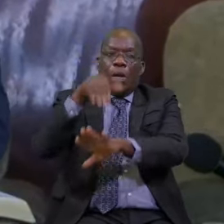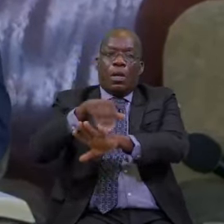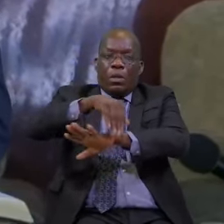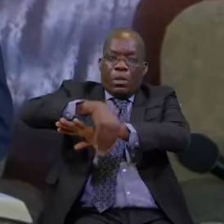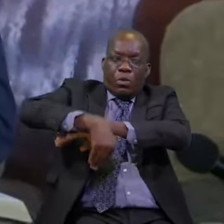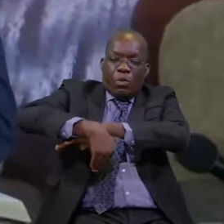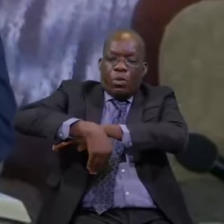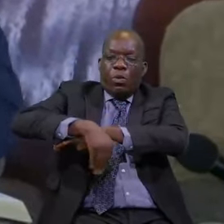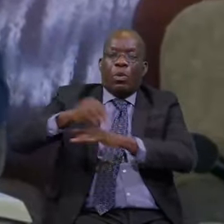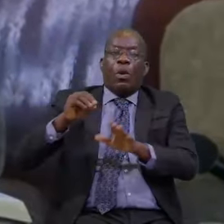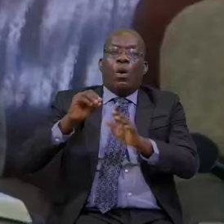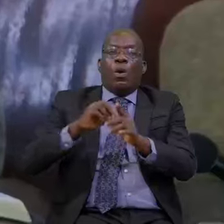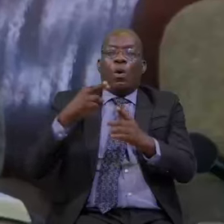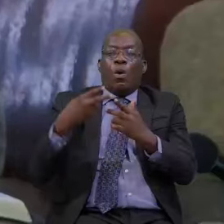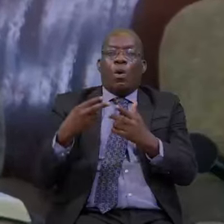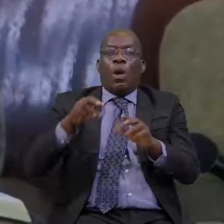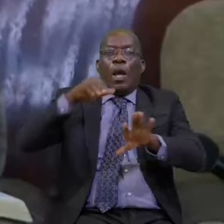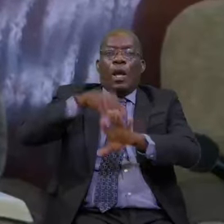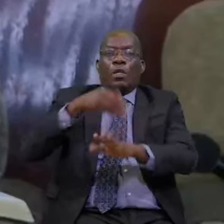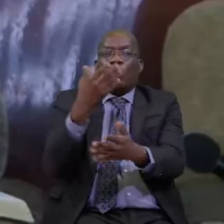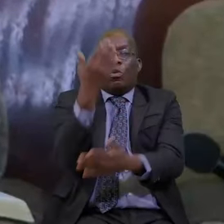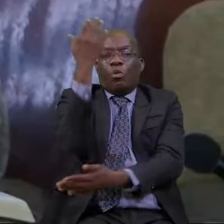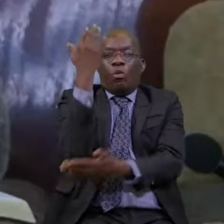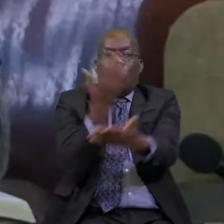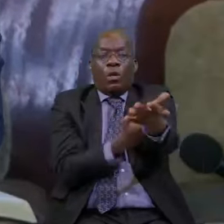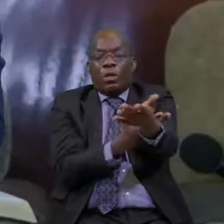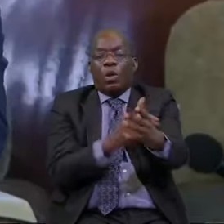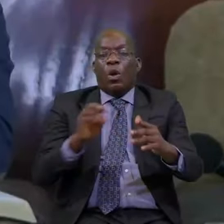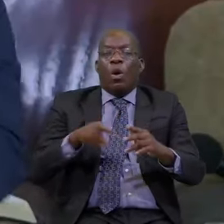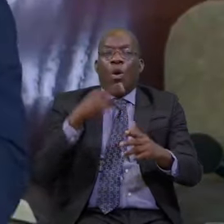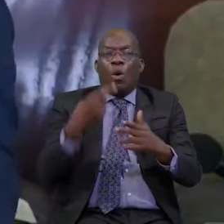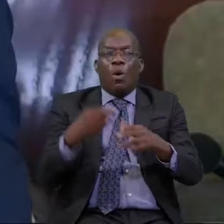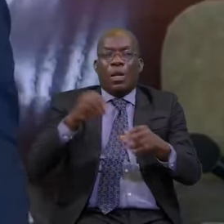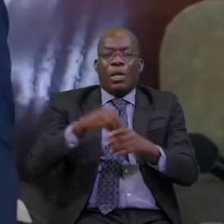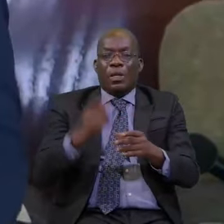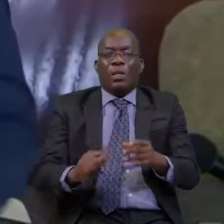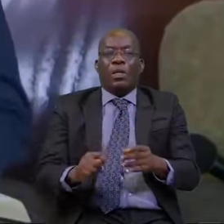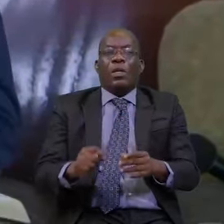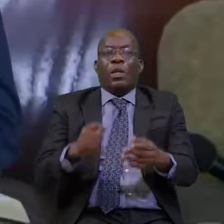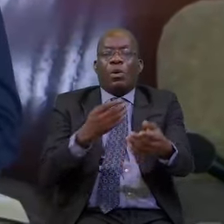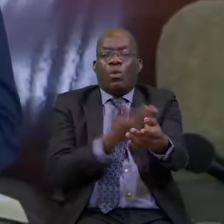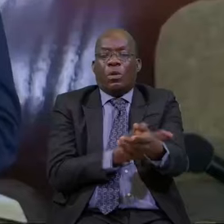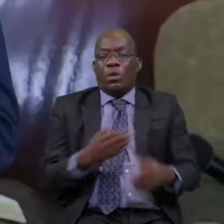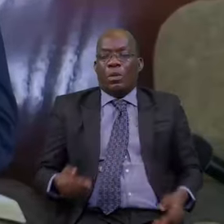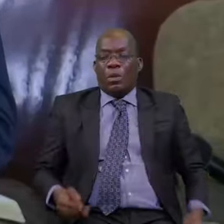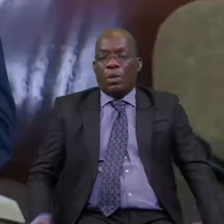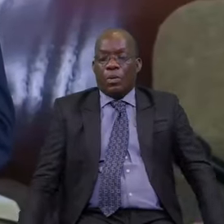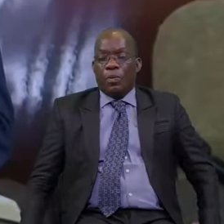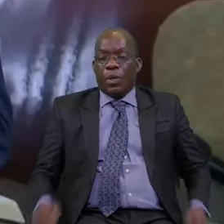ou au chant du coq, ou le matin. Verset